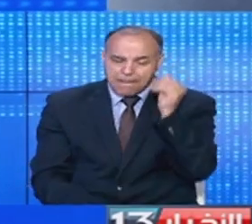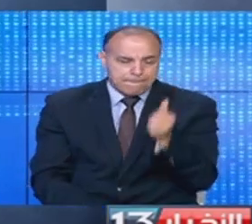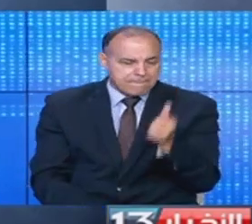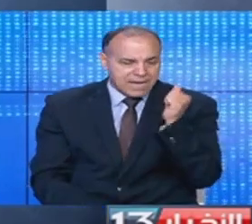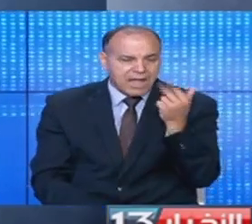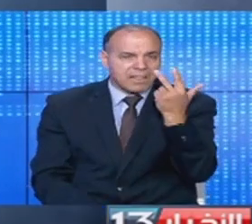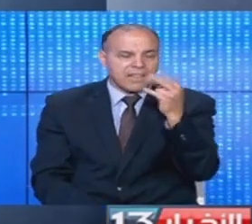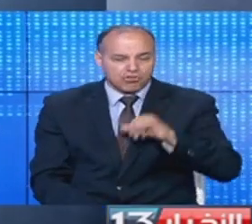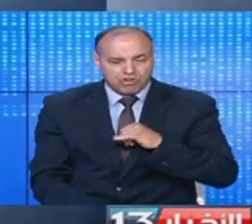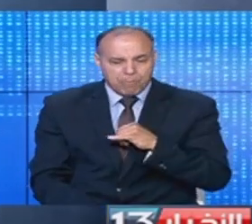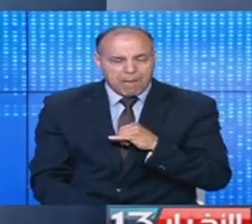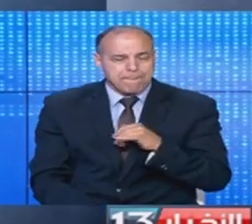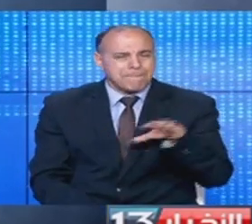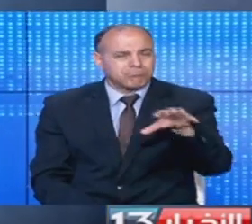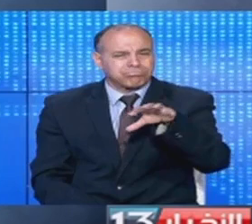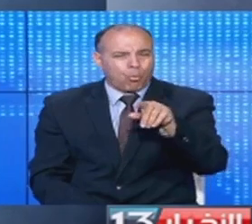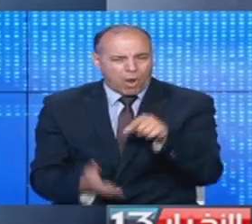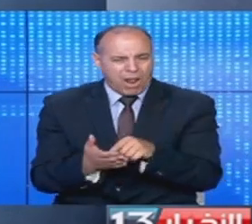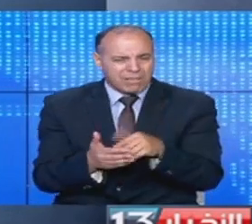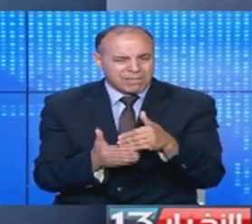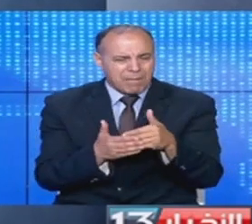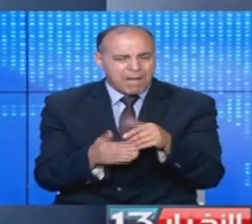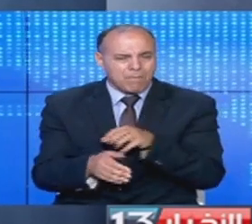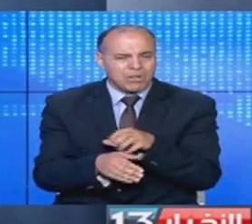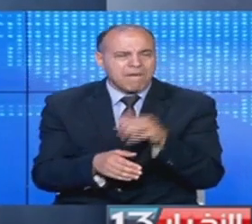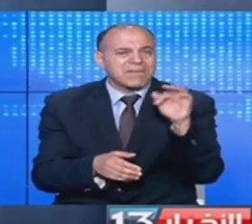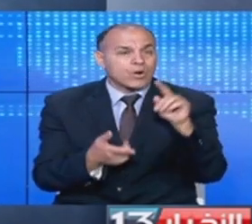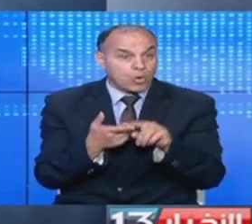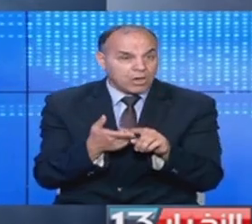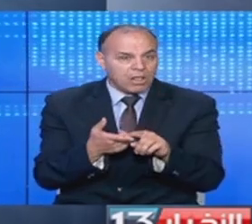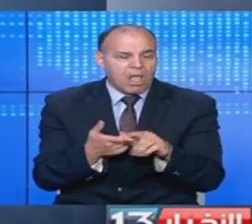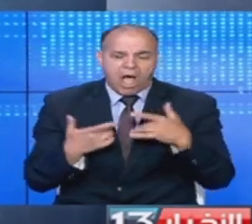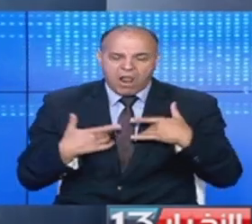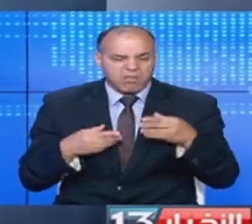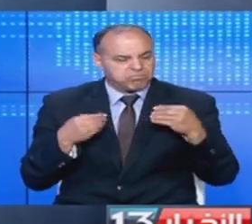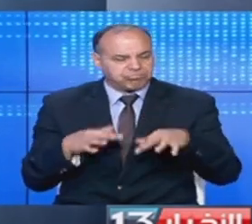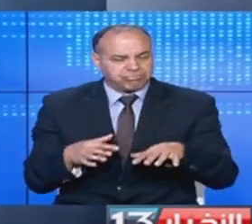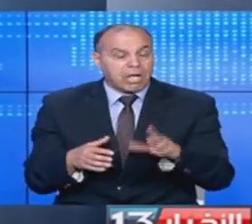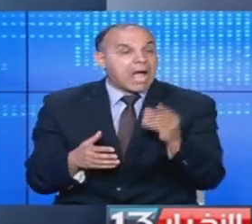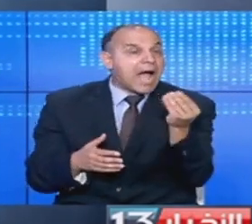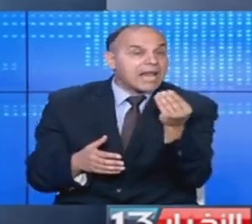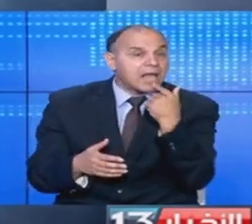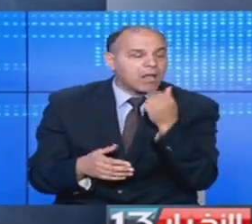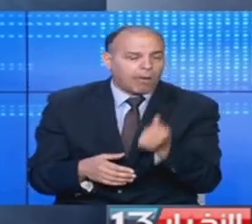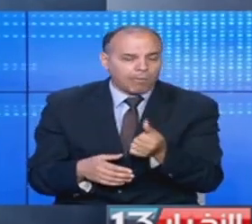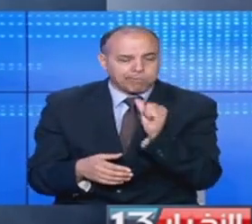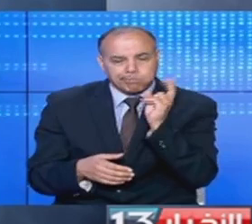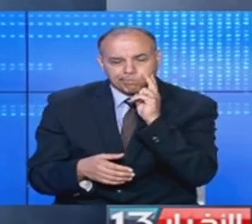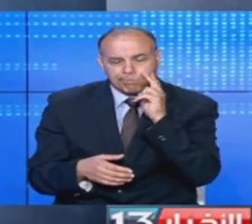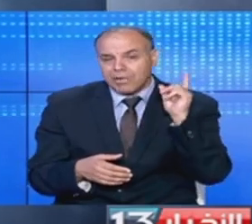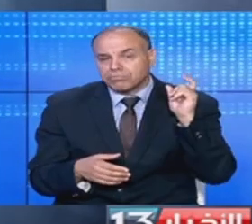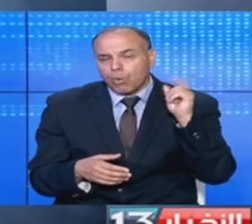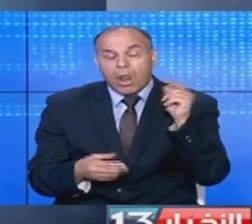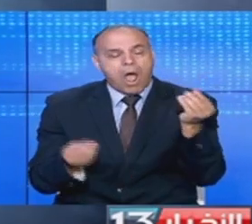أمس ثلاثة شبان ناصلين من منطقة بوحية التابعة لمعتمدية فريانة تعكرت حالتهم الصحية بعد تناولهم كمية من